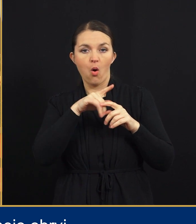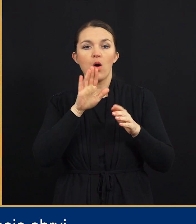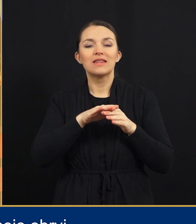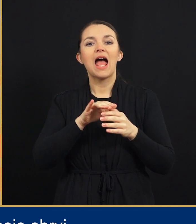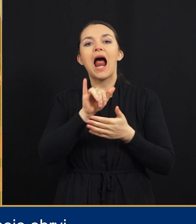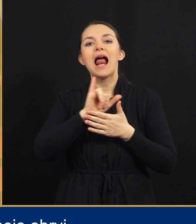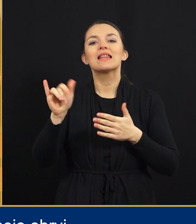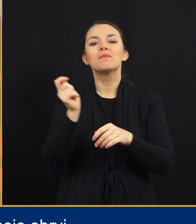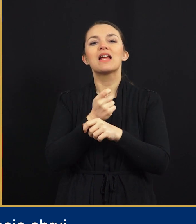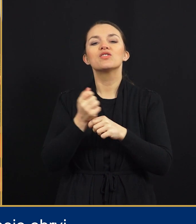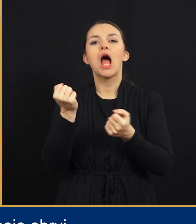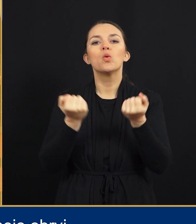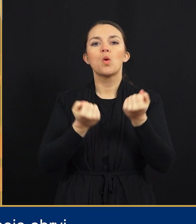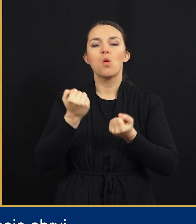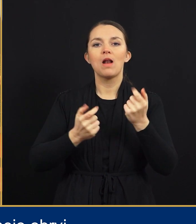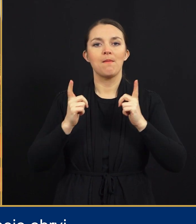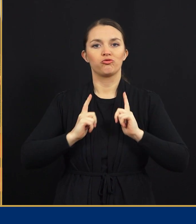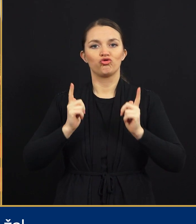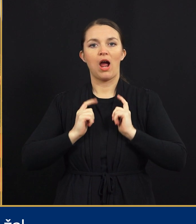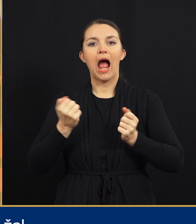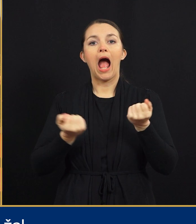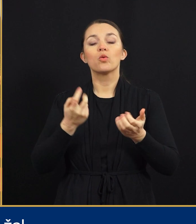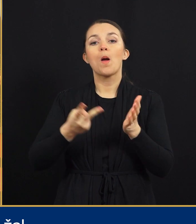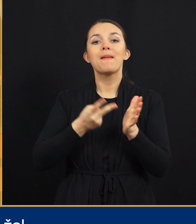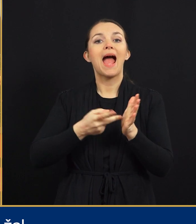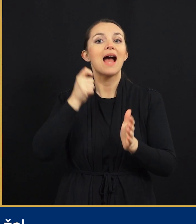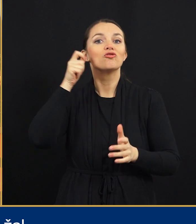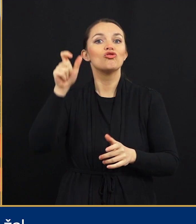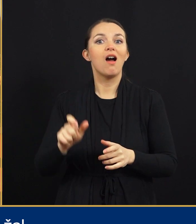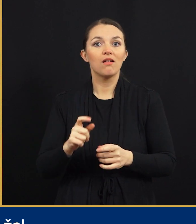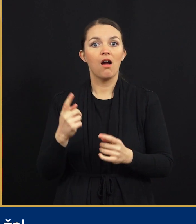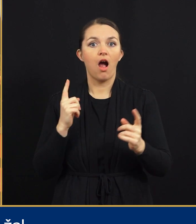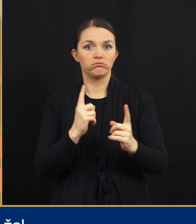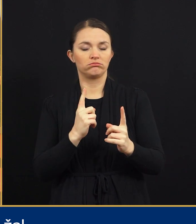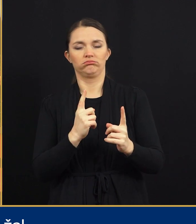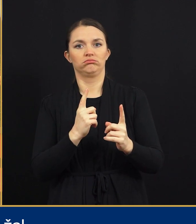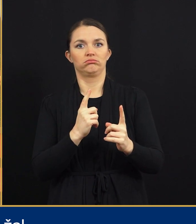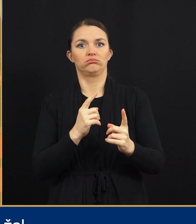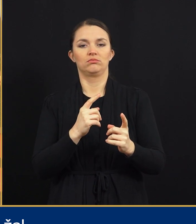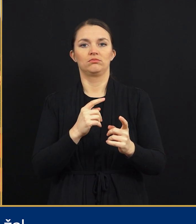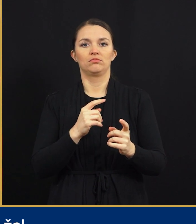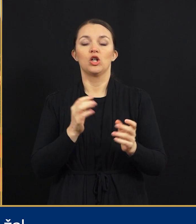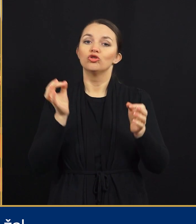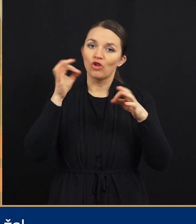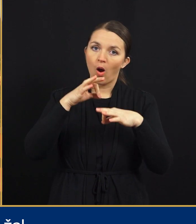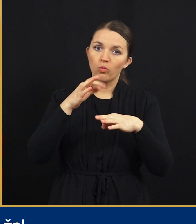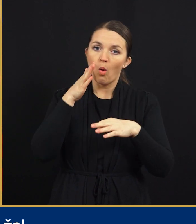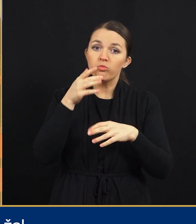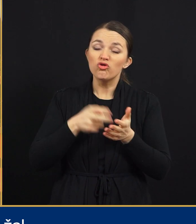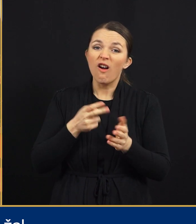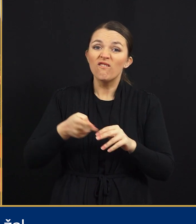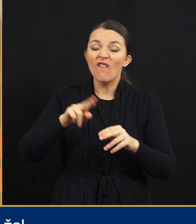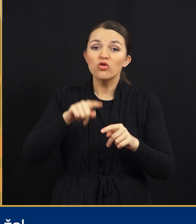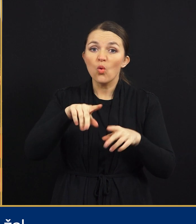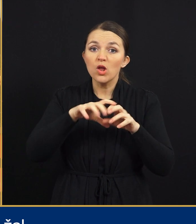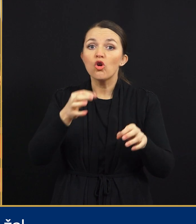letnem servisu avtomobila pričaka avtomehaničarka, bi jih, žal, to še več